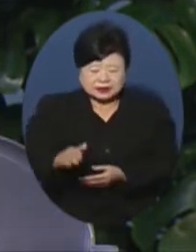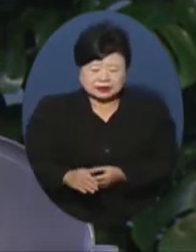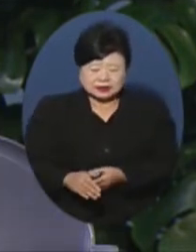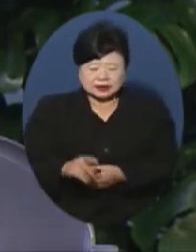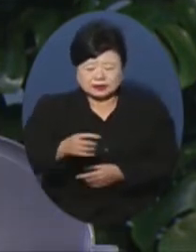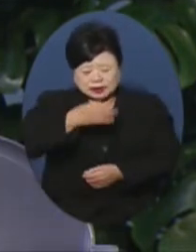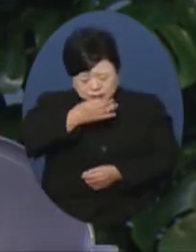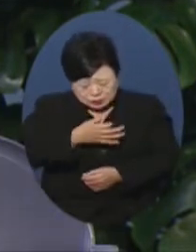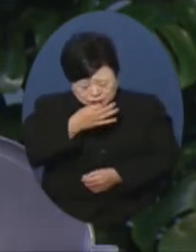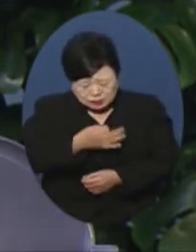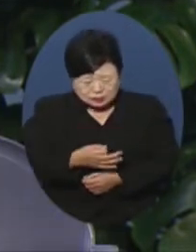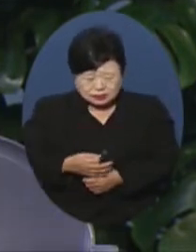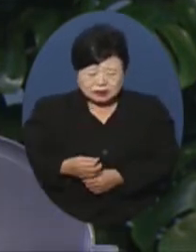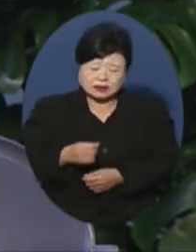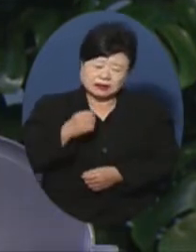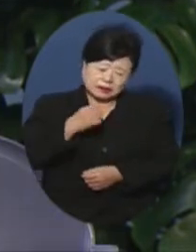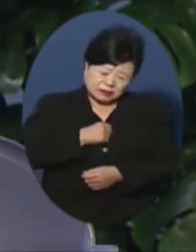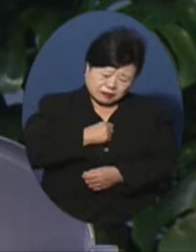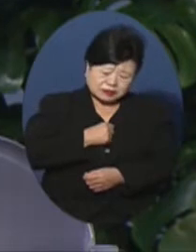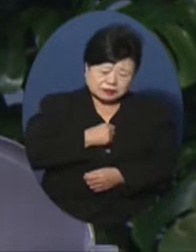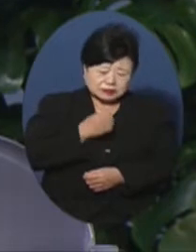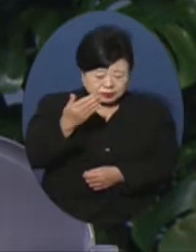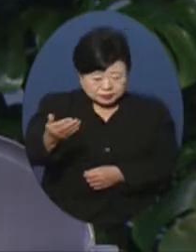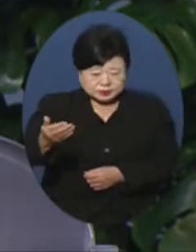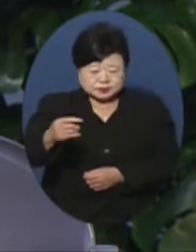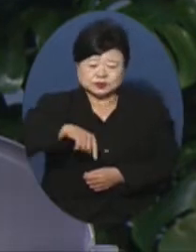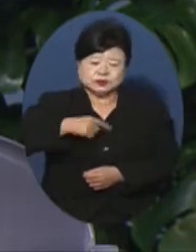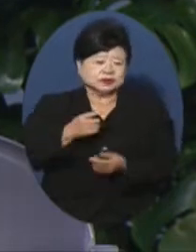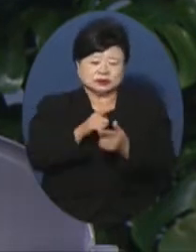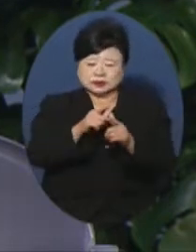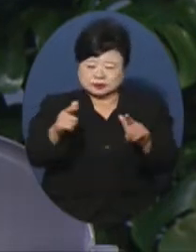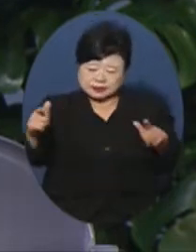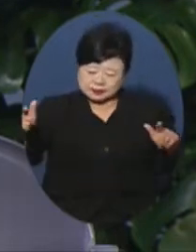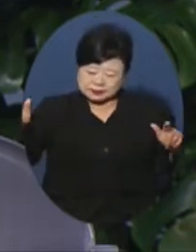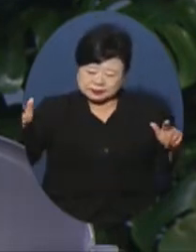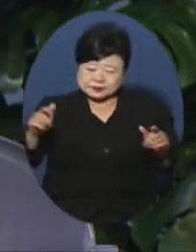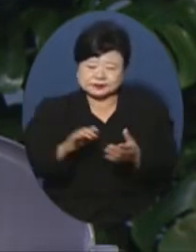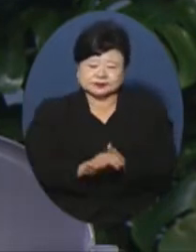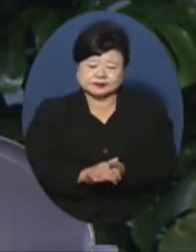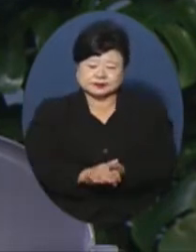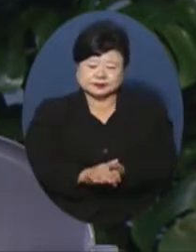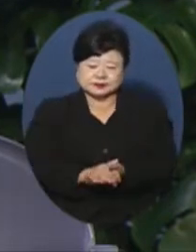그러나 아무리 힘들고 고달파도 여러분은 혼자가 아닙니다.